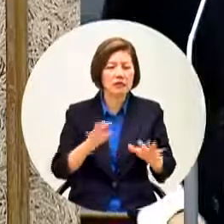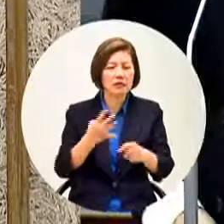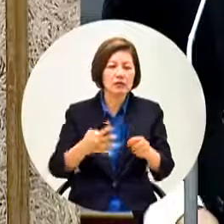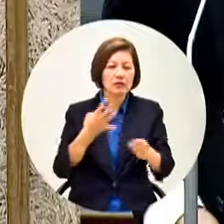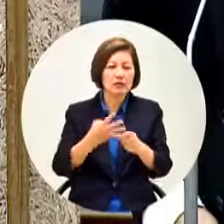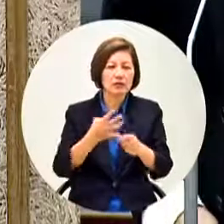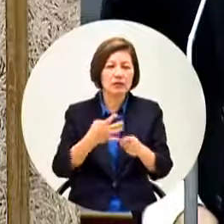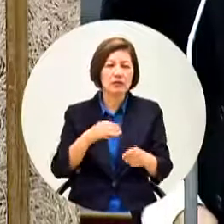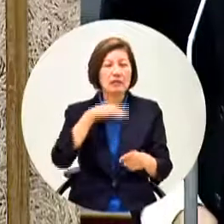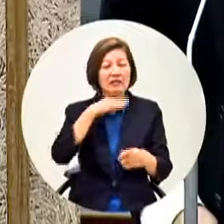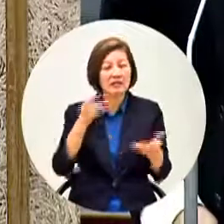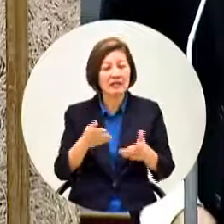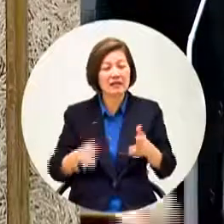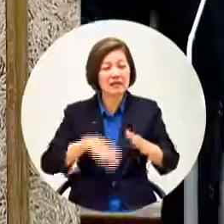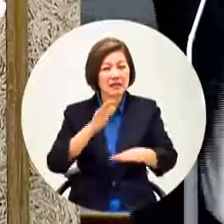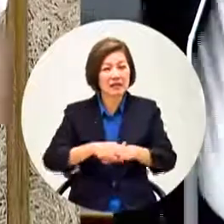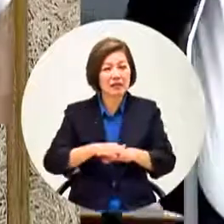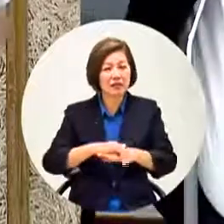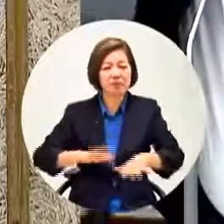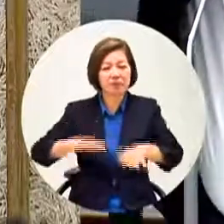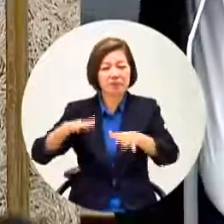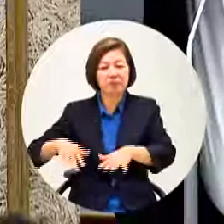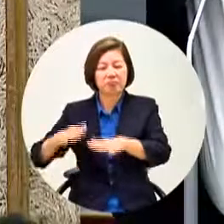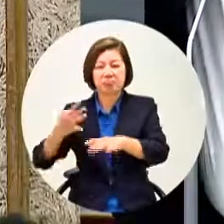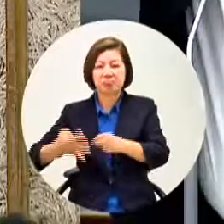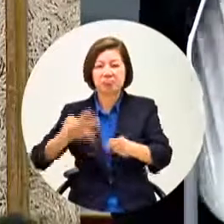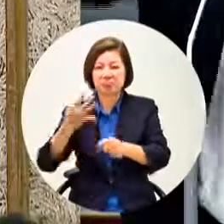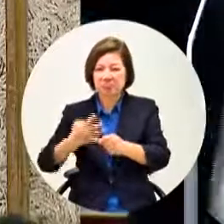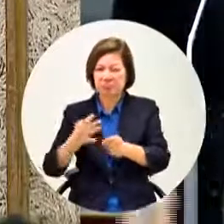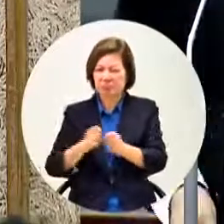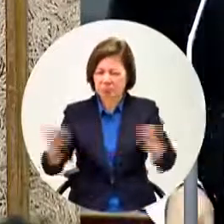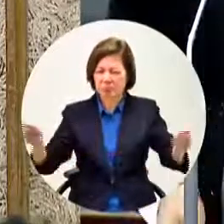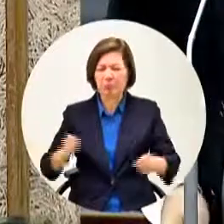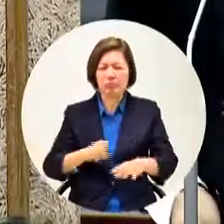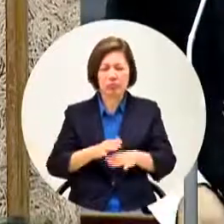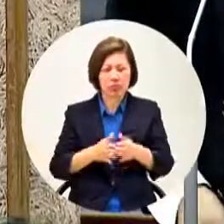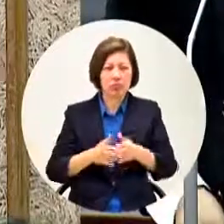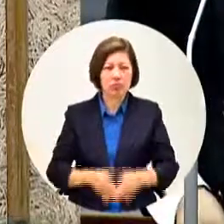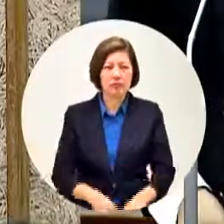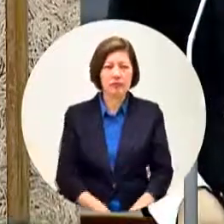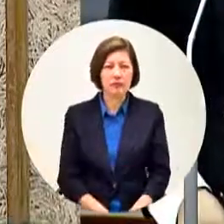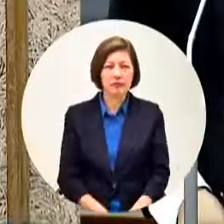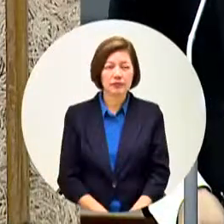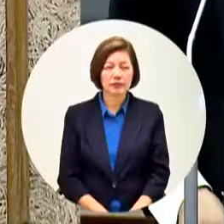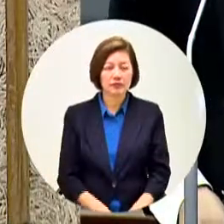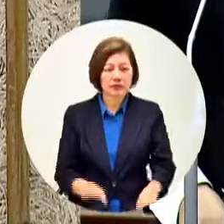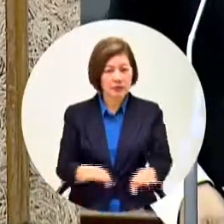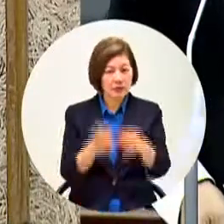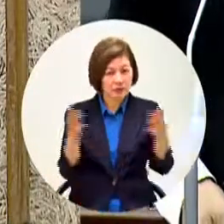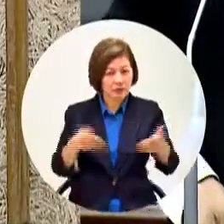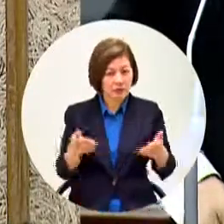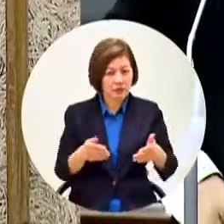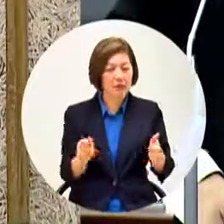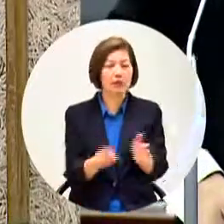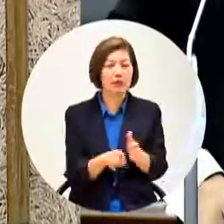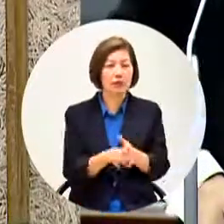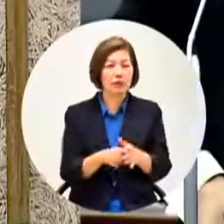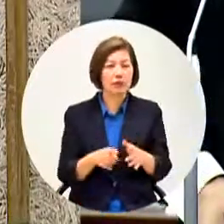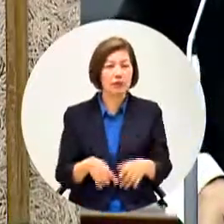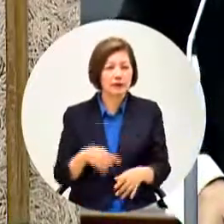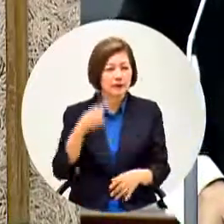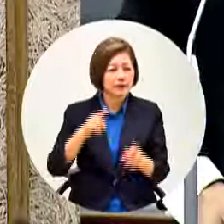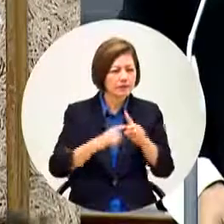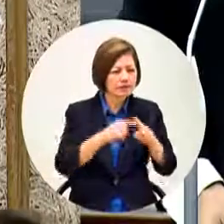4年啊。哈，这个巴德南路这则啦。 我若开始施工的时候，我就去想办法